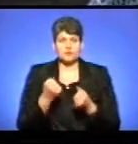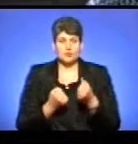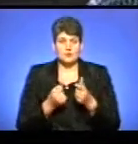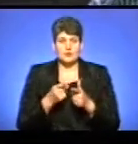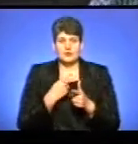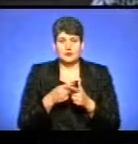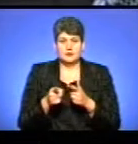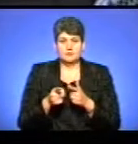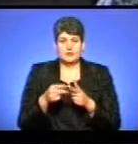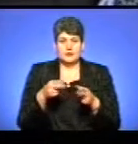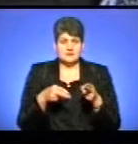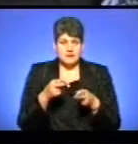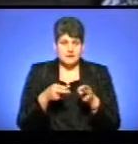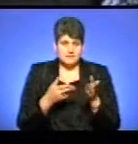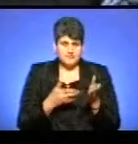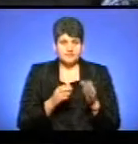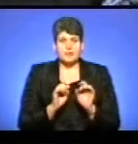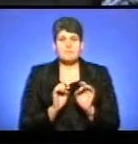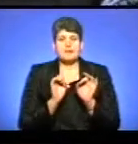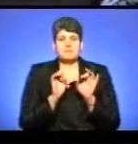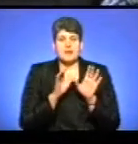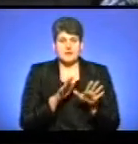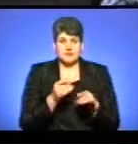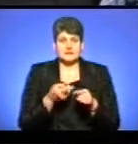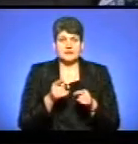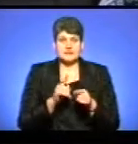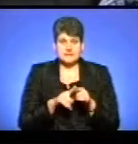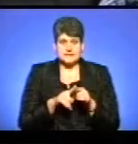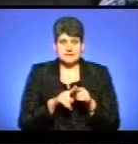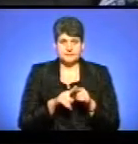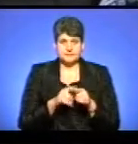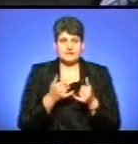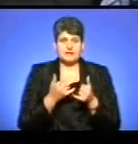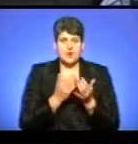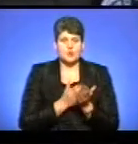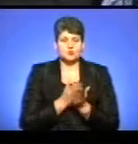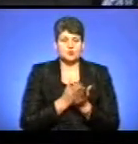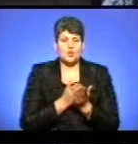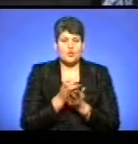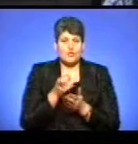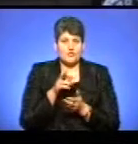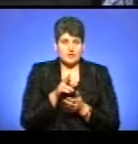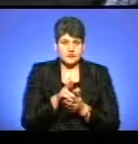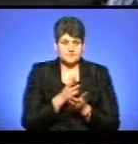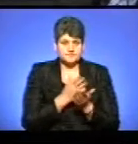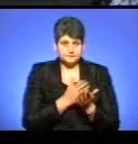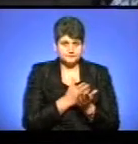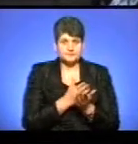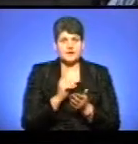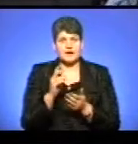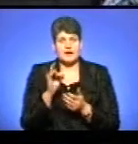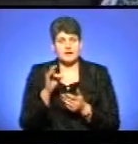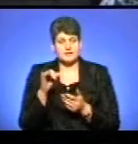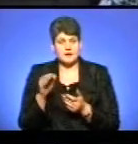на скальпель. Далі ми передали цей інструмент на обслуговування обслуговуючій стороні. Це перше –